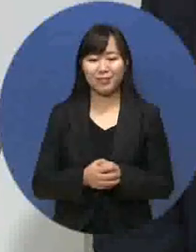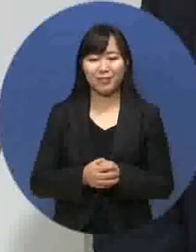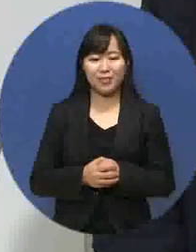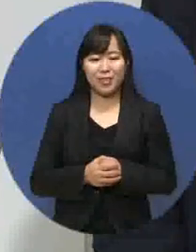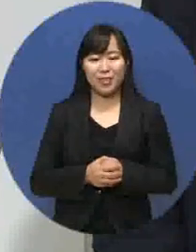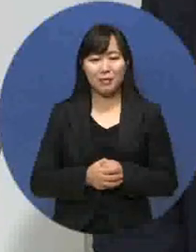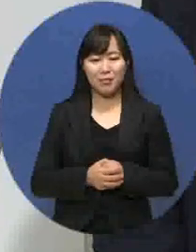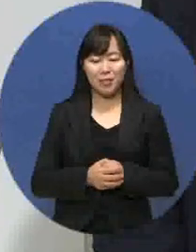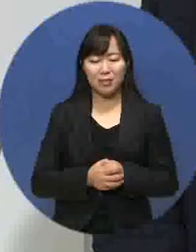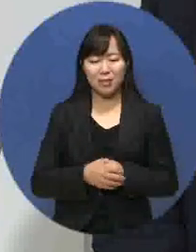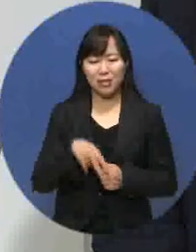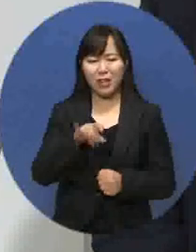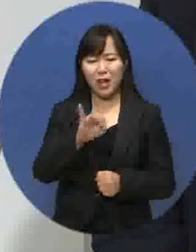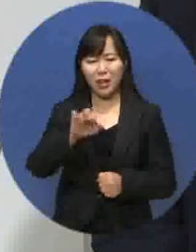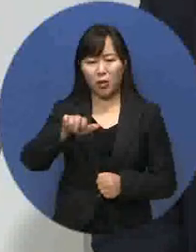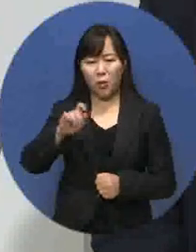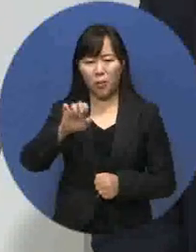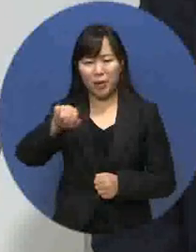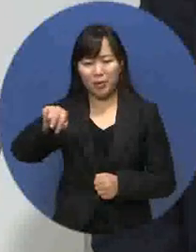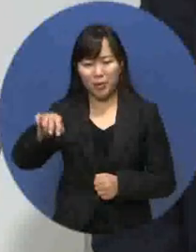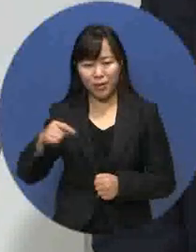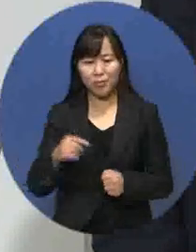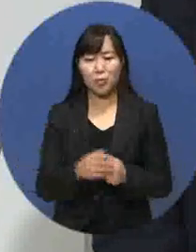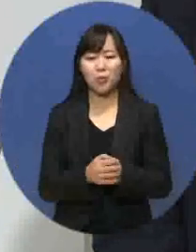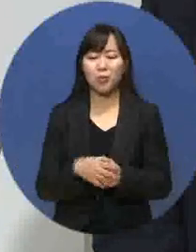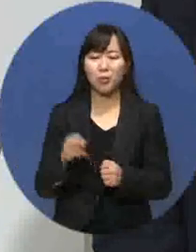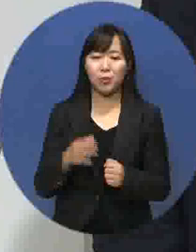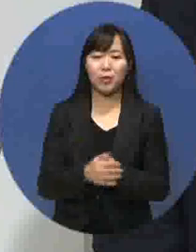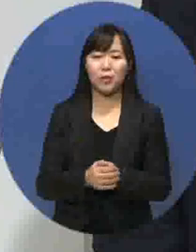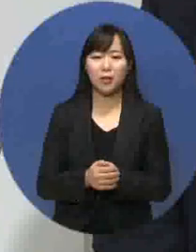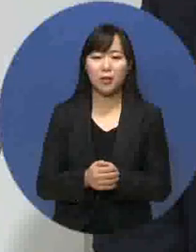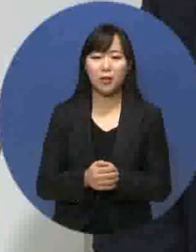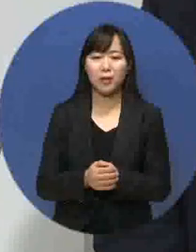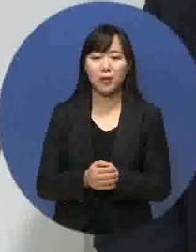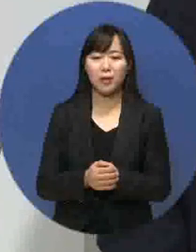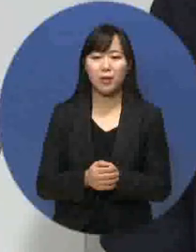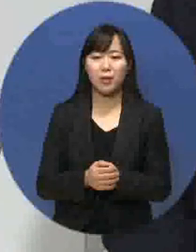뭐, 사이코패스 뭐 이런 거 막. 막 이렇게 막, 뭐 이렇게,